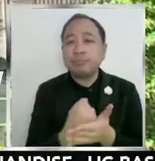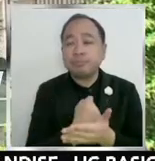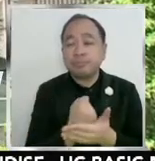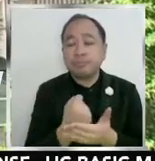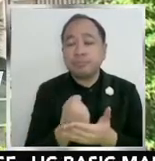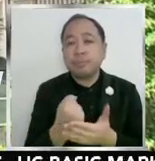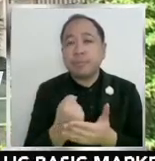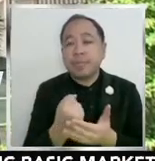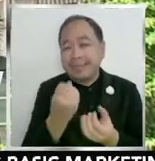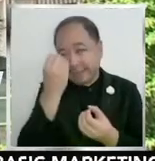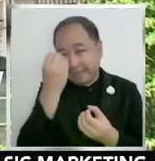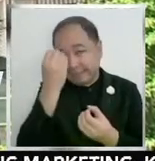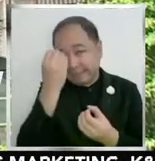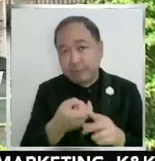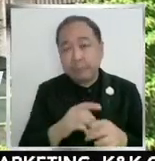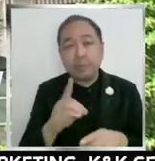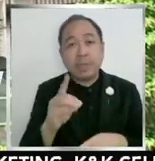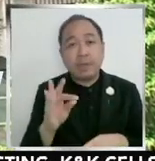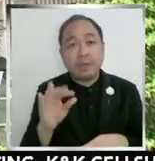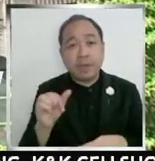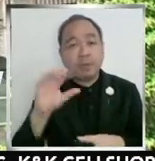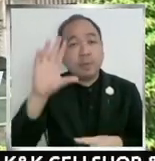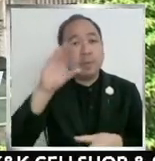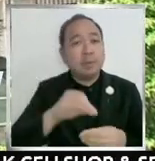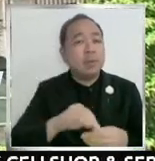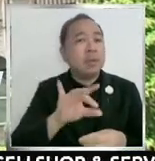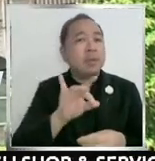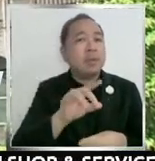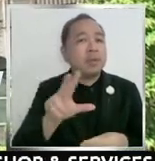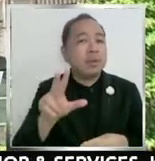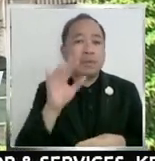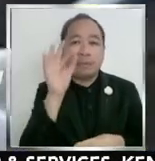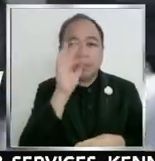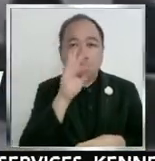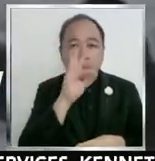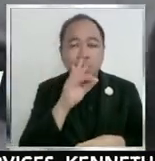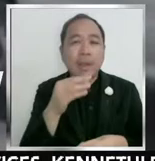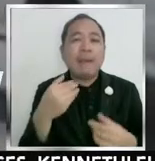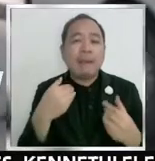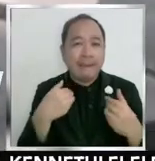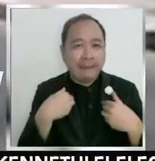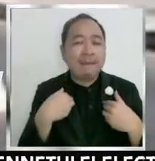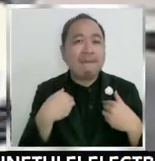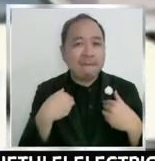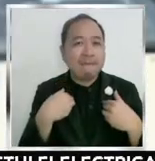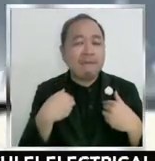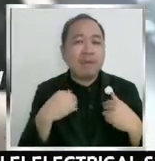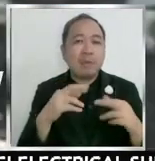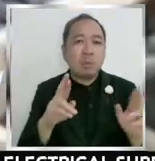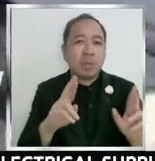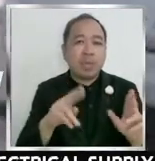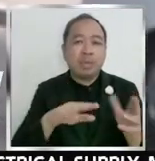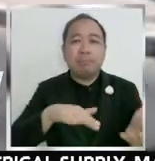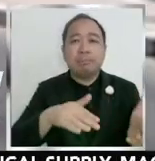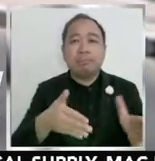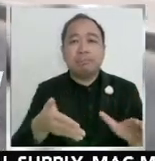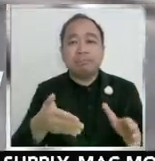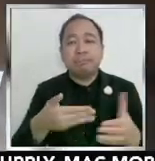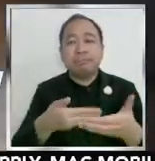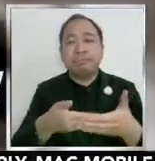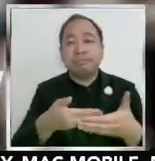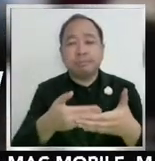Affairs, nasa 83 Pilipino ang nasa death row ngayon sa iba't ibang bansa dahil sa magkakaibang